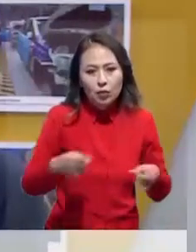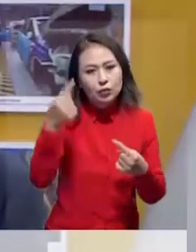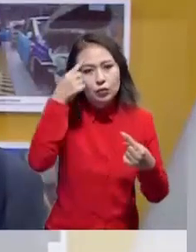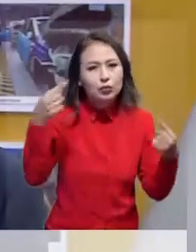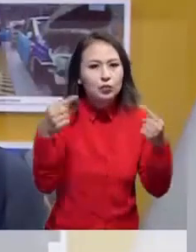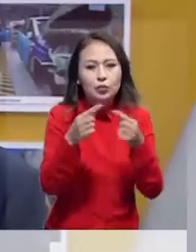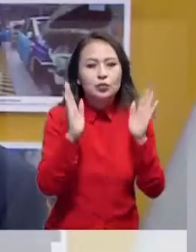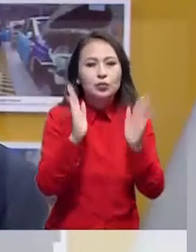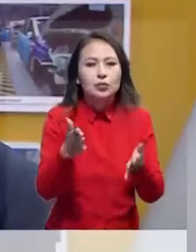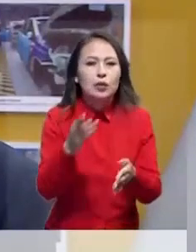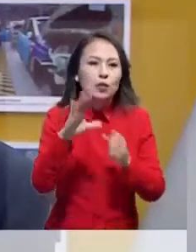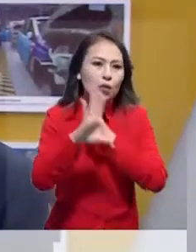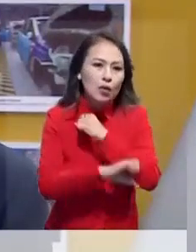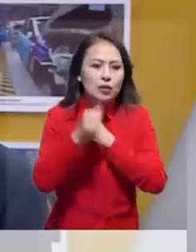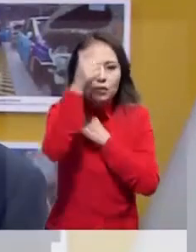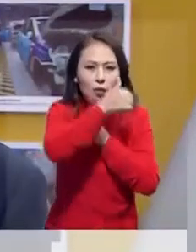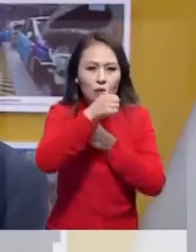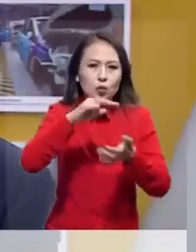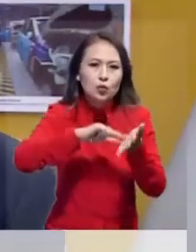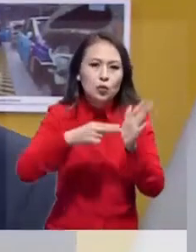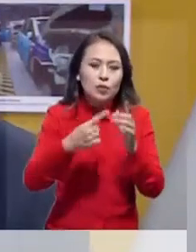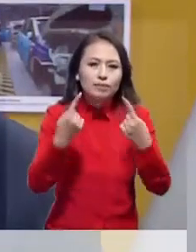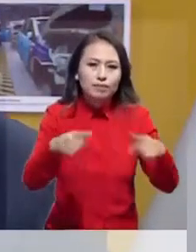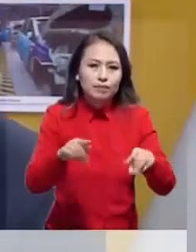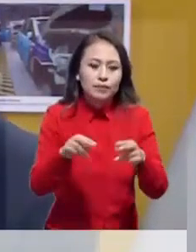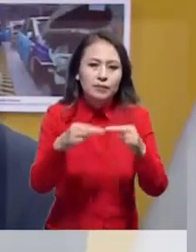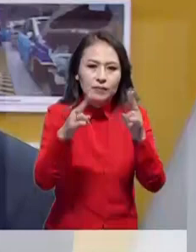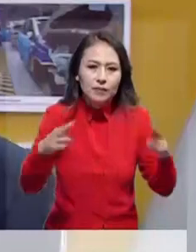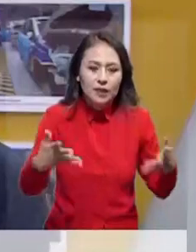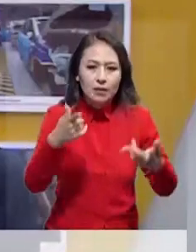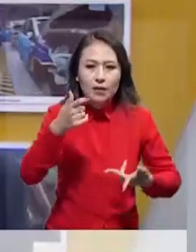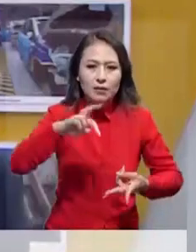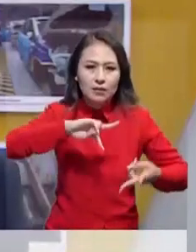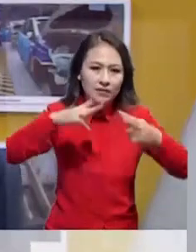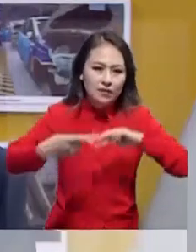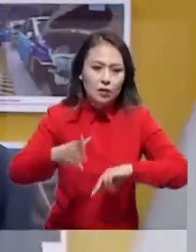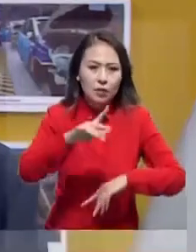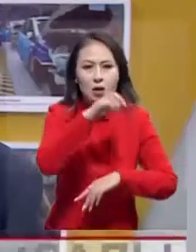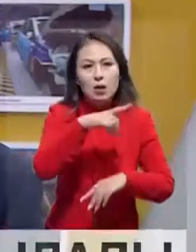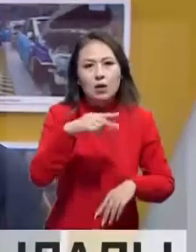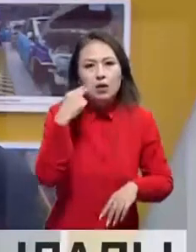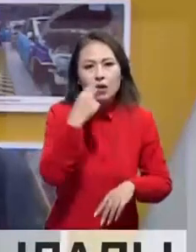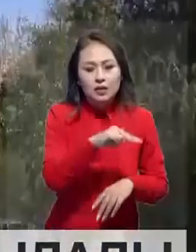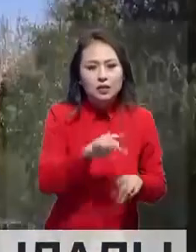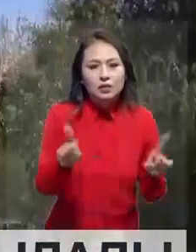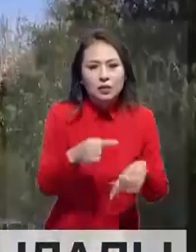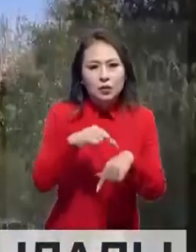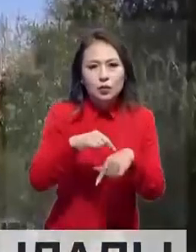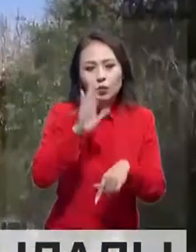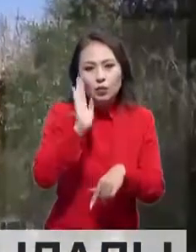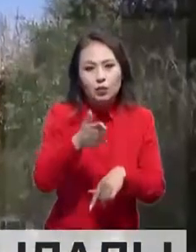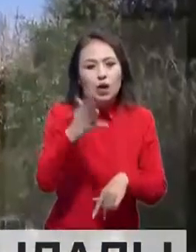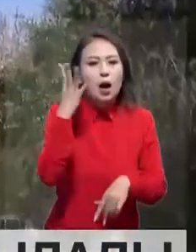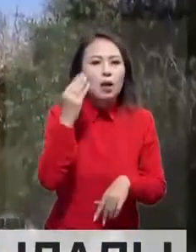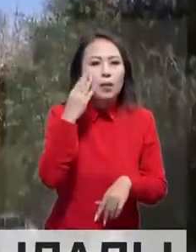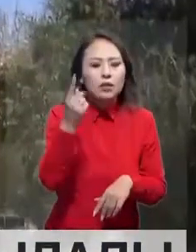деп үміттенеміз. Жылдың соңына дейін жобалау сатысы жүреді. Нысан толықтай газға ауысса, Алматы жұртшылығы ауа сапасын жақсарған сезінеді. Алматыдағы